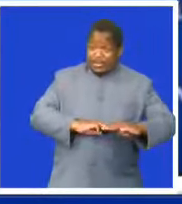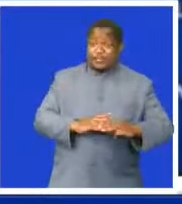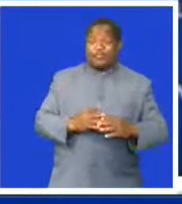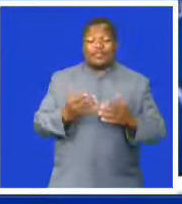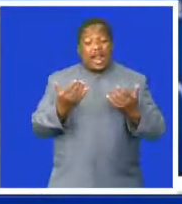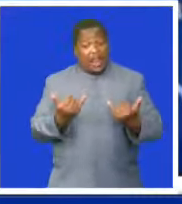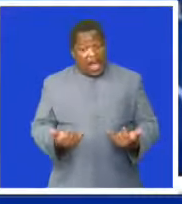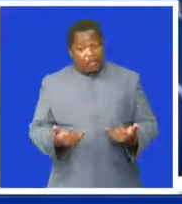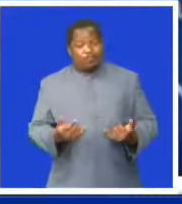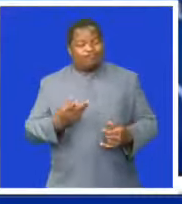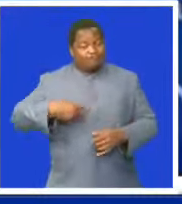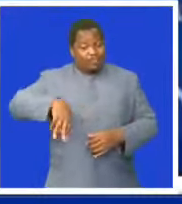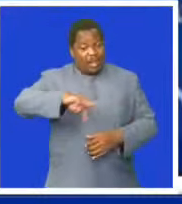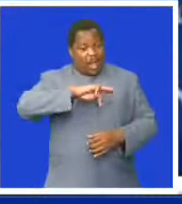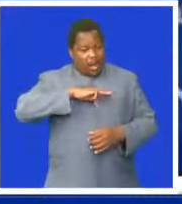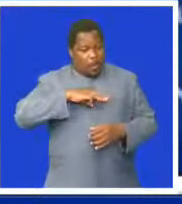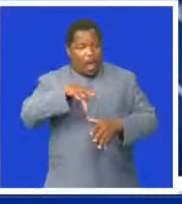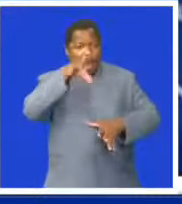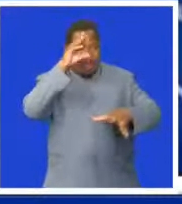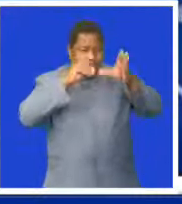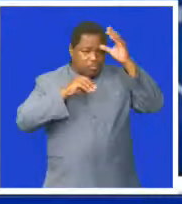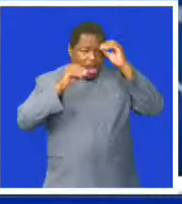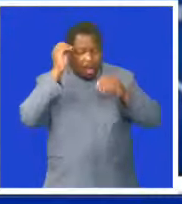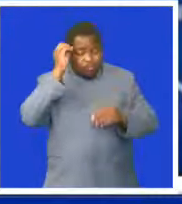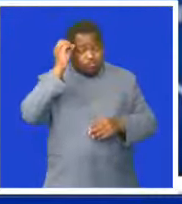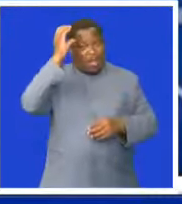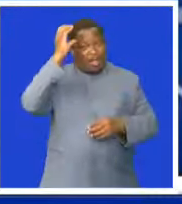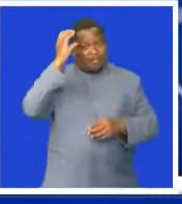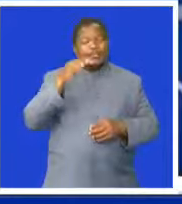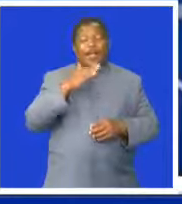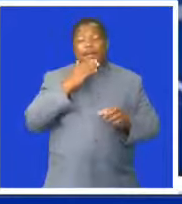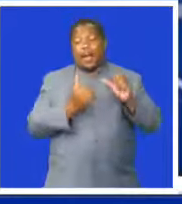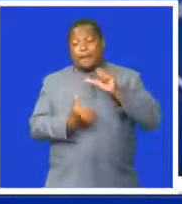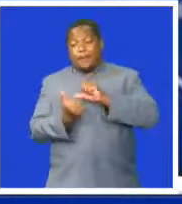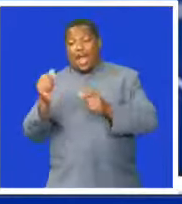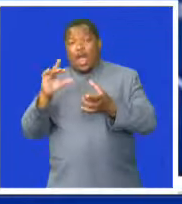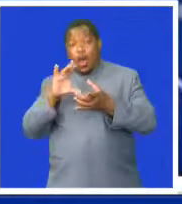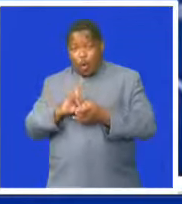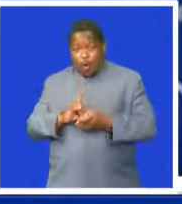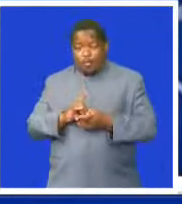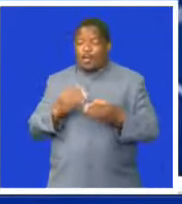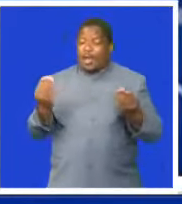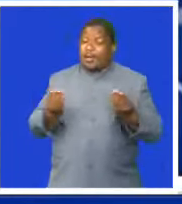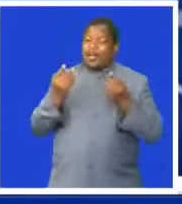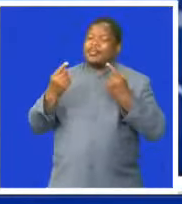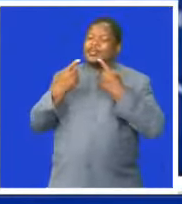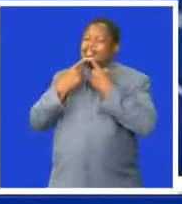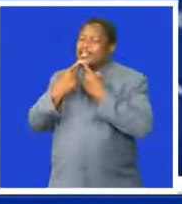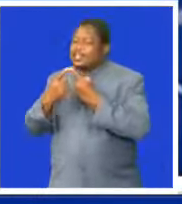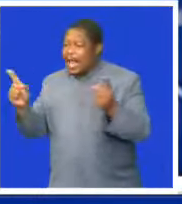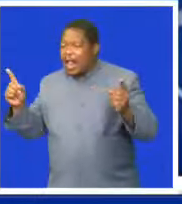phansi siyositshela. Kwekuthi kalonenja ekhaya kakhe akayibambe.